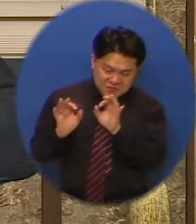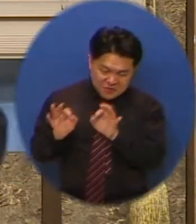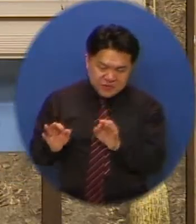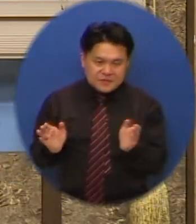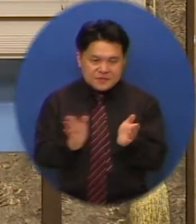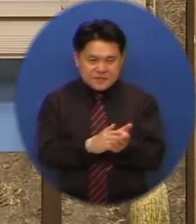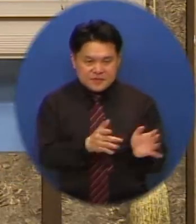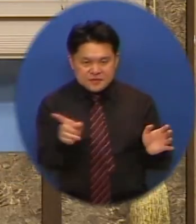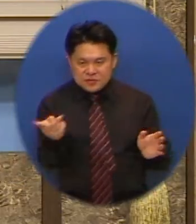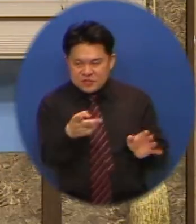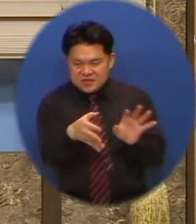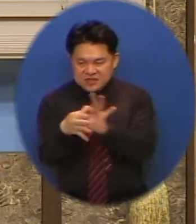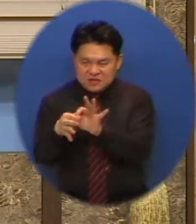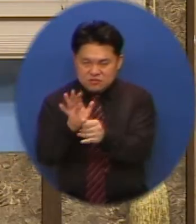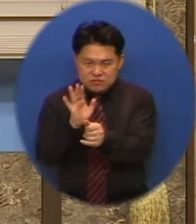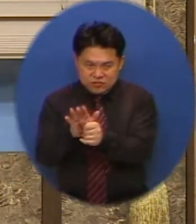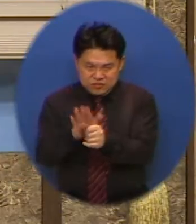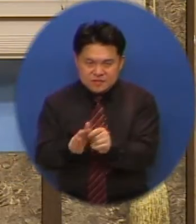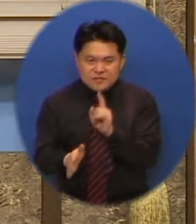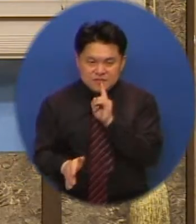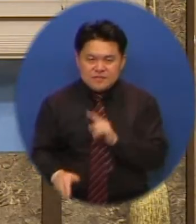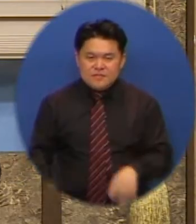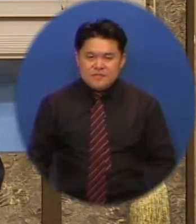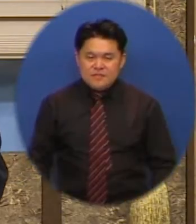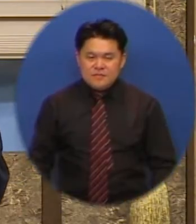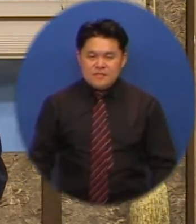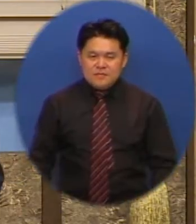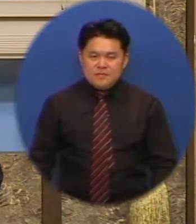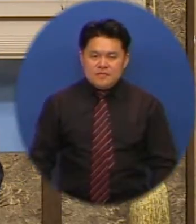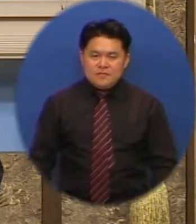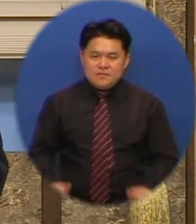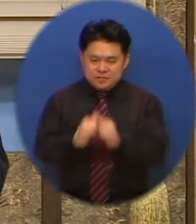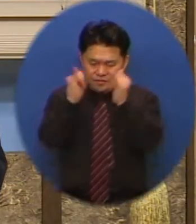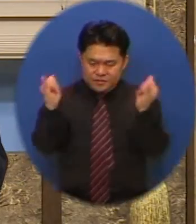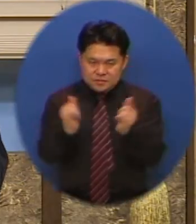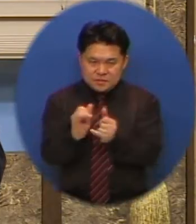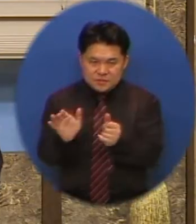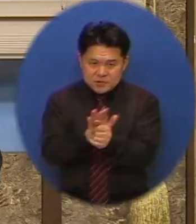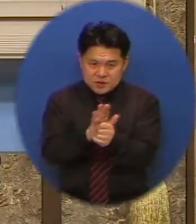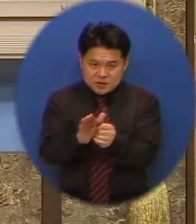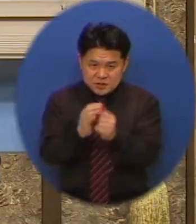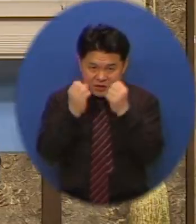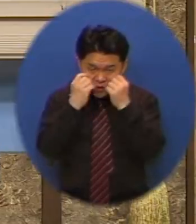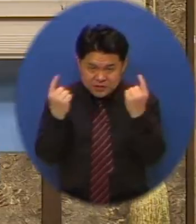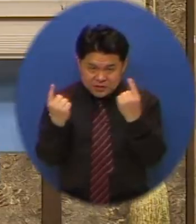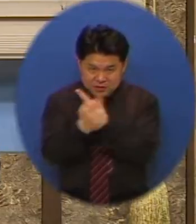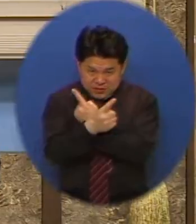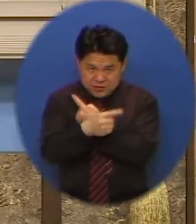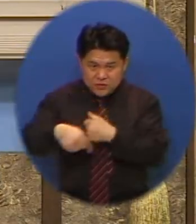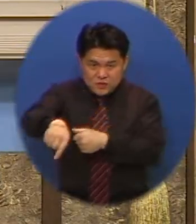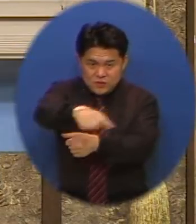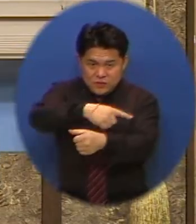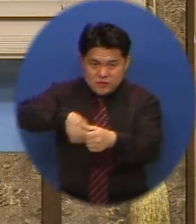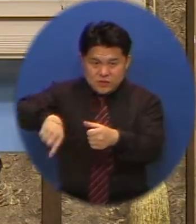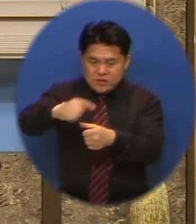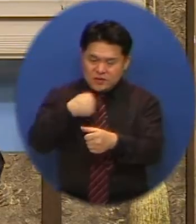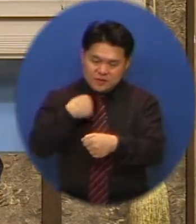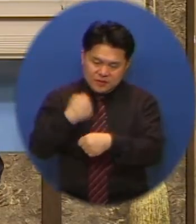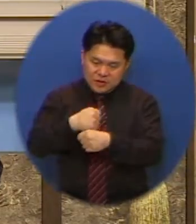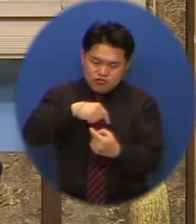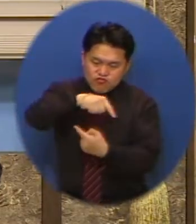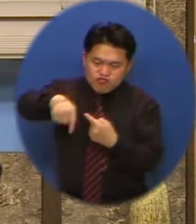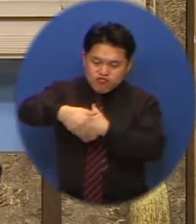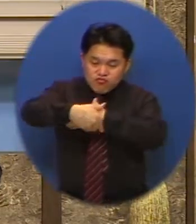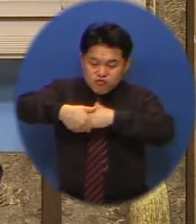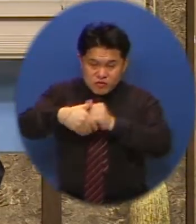이거를 연결시켜주는 역할을 하겠다. 그래서 사회서비스 혁신 플랫폼 가칭 네. 이걸 제가 만들어서